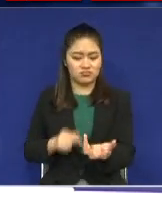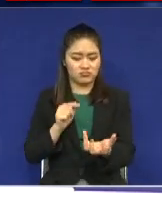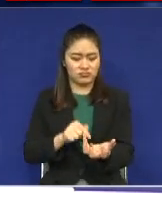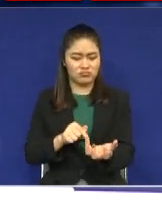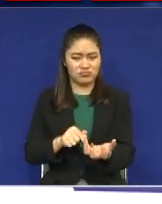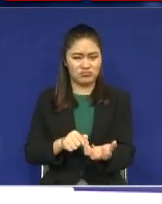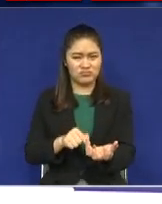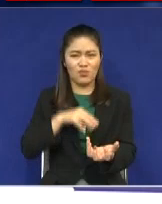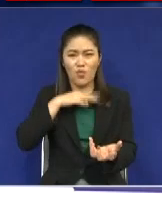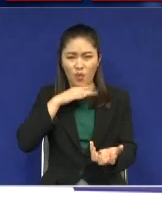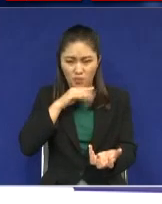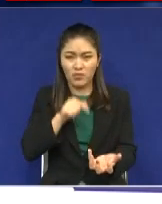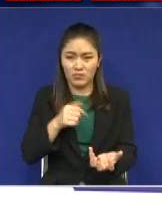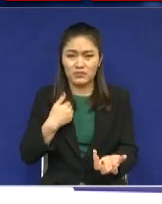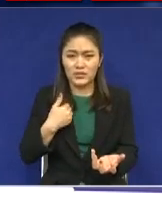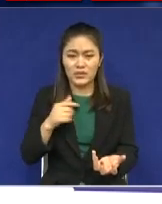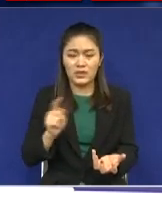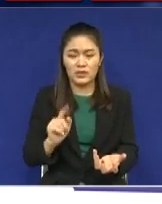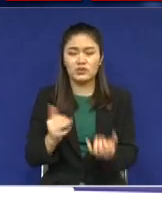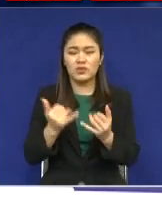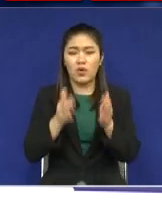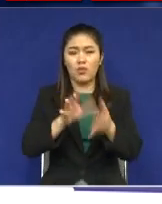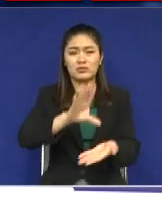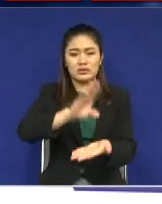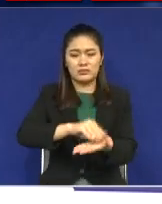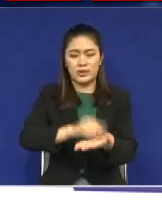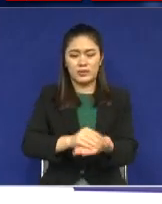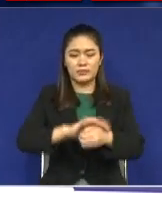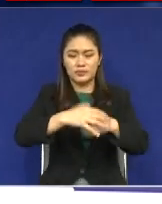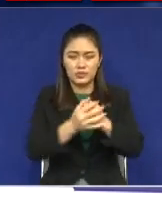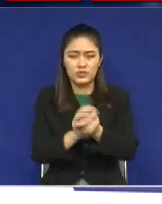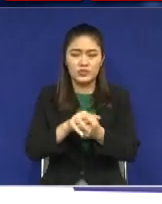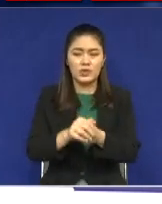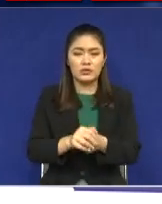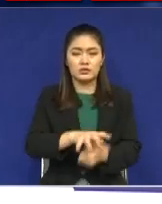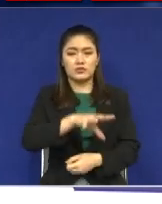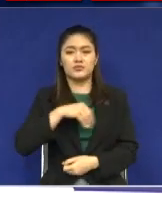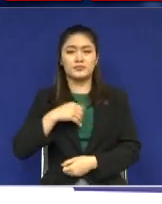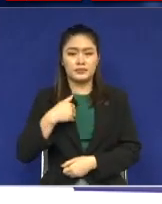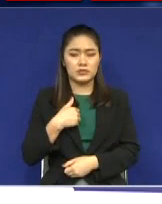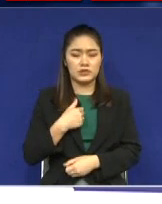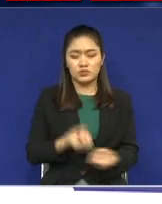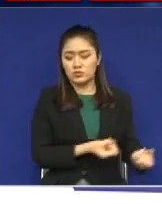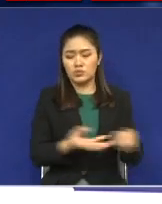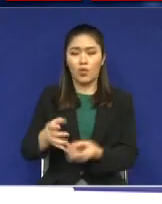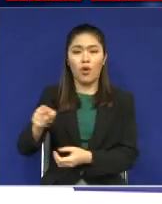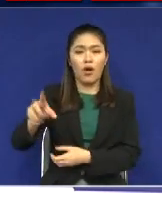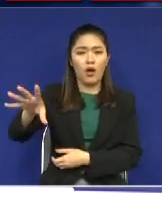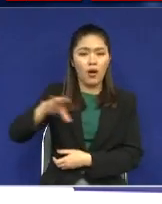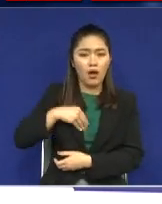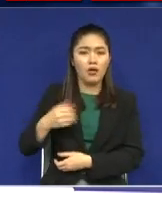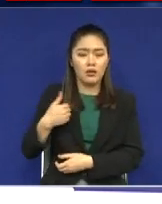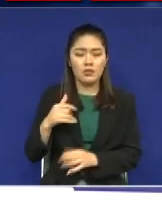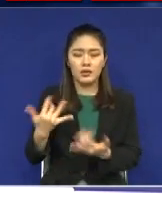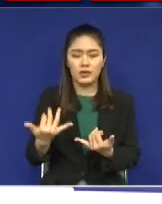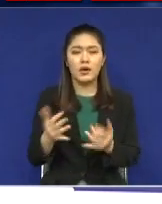ะปนเปื้อนเชื้อติดมาด้วยหรือเปล่าก็ในเมื่อคนแพ็คเนี่ยติดเชื้อนะครับอยากจะเรียนนี้ครับว่าวิธีการหรือมาตรการในการ